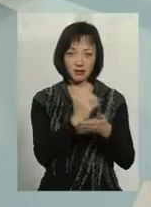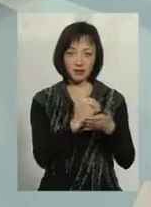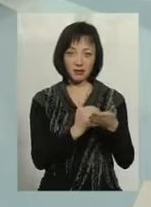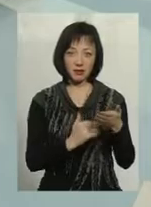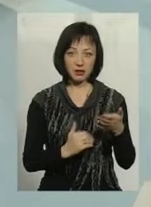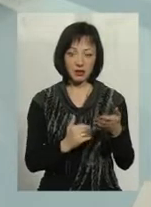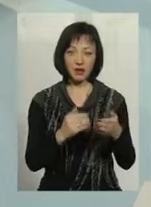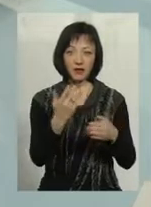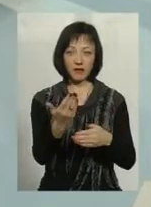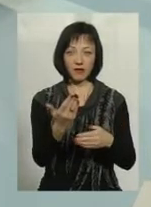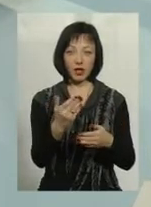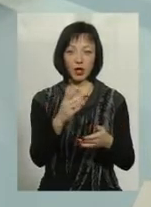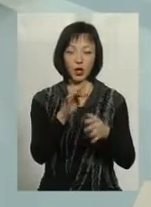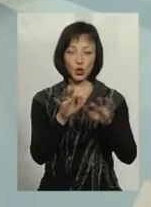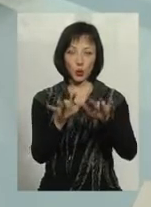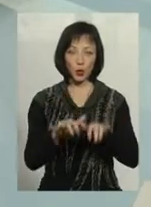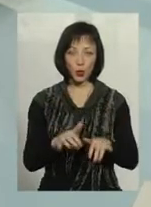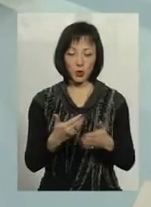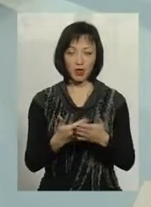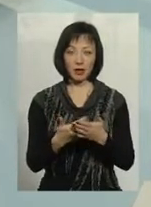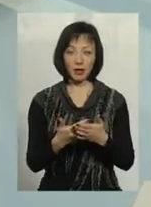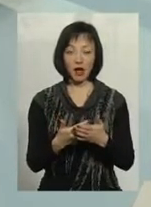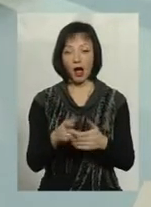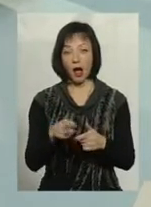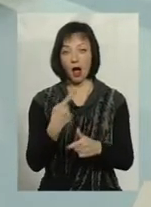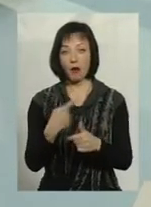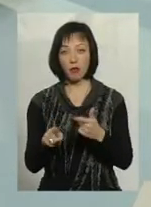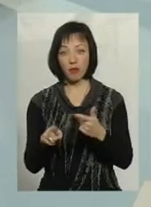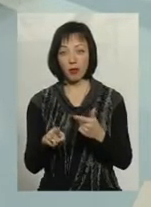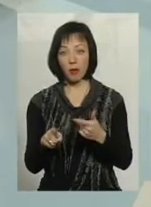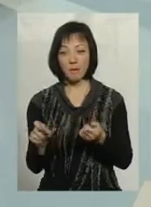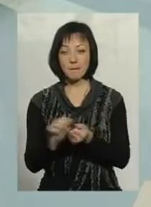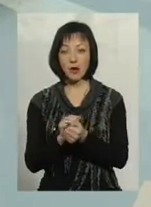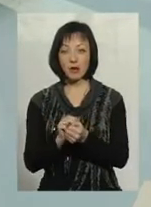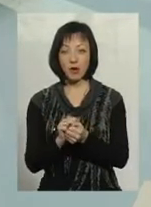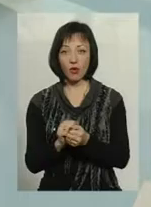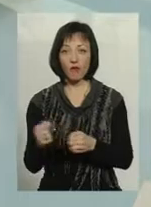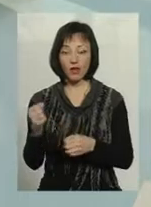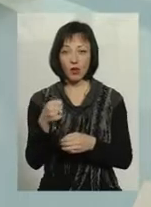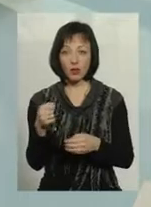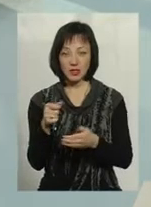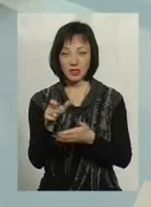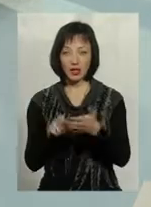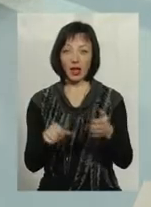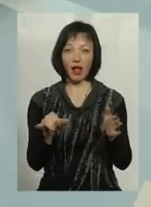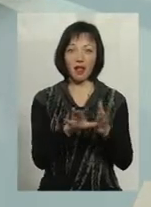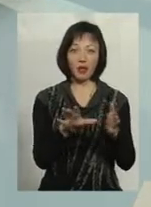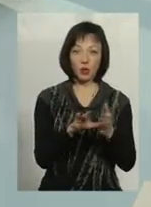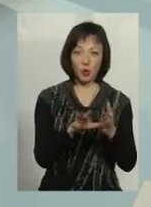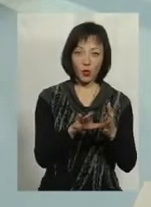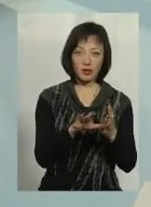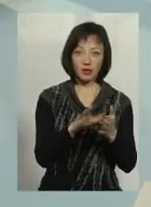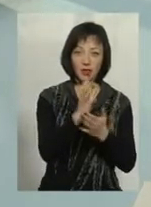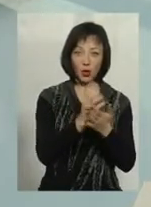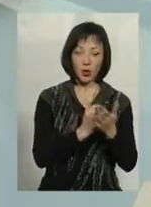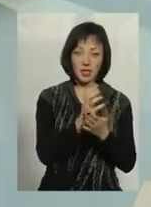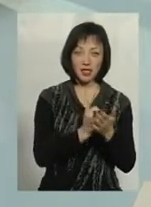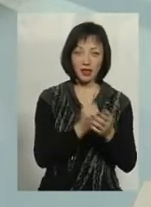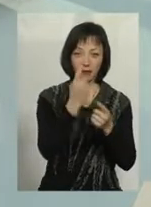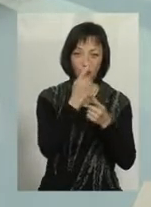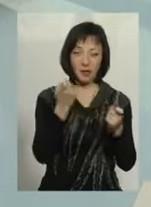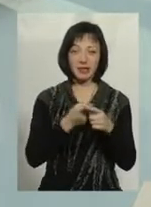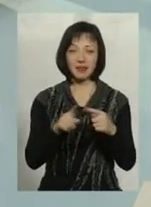маємо об'єднати всі в Україні, мають об'єднати свої зусилля для того, аби всі працювали в рівних умовах. Всі